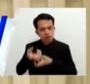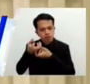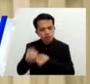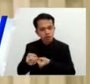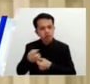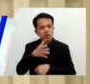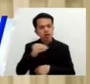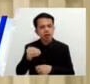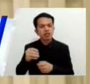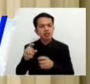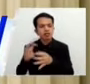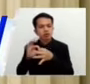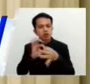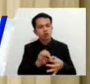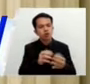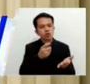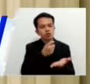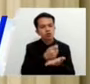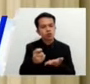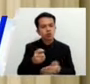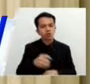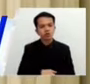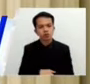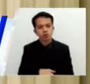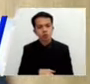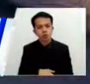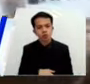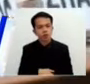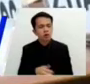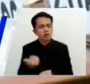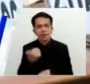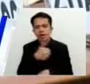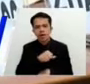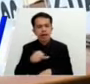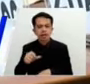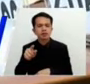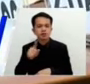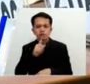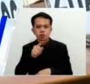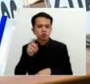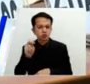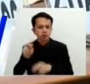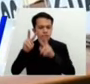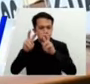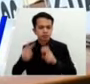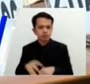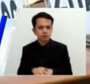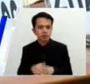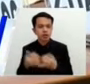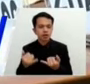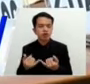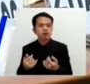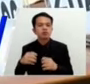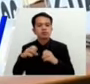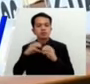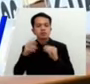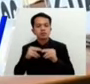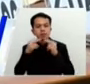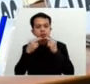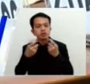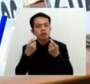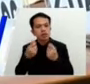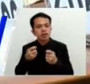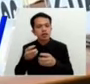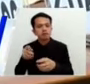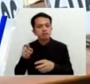of truth dun sa mga sinasabi niya. There is no deal whatsoever with Ms. Maslog. Sinusubukan pa ng GMA Integrated News na makuha ang